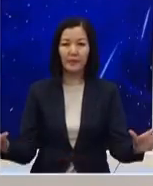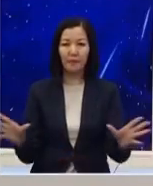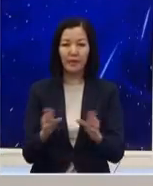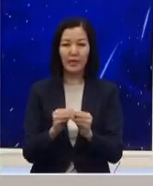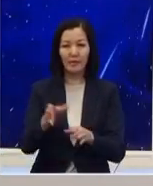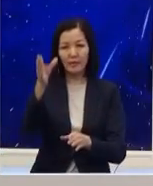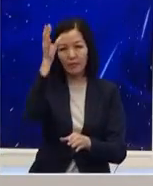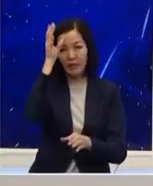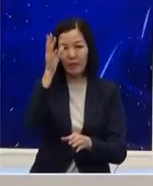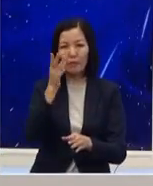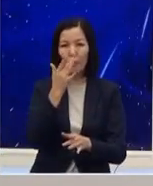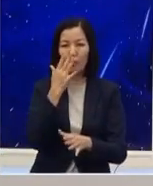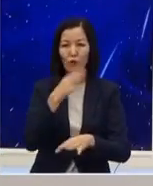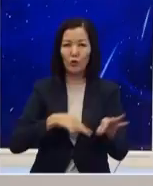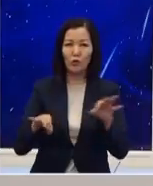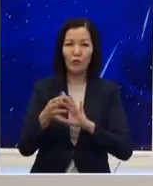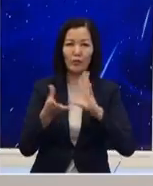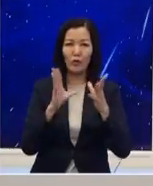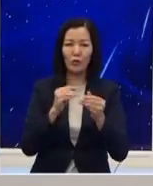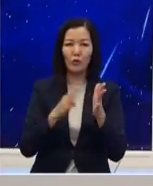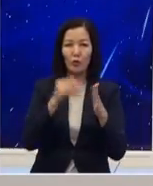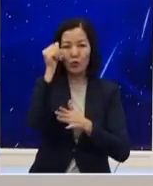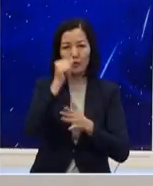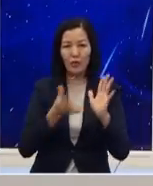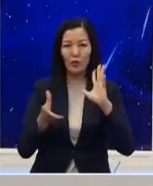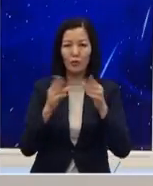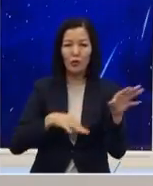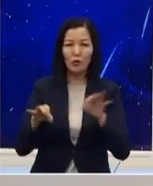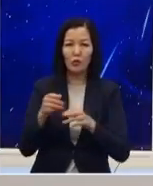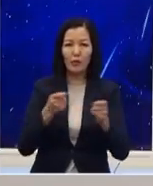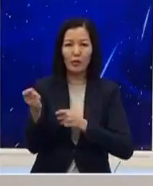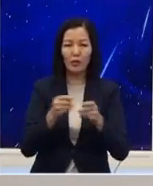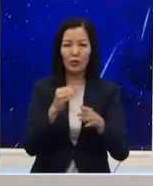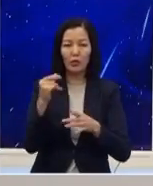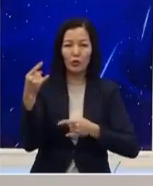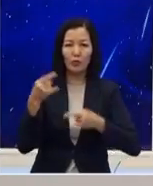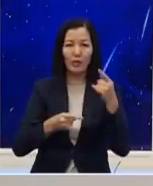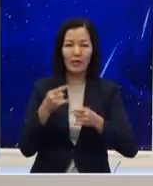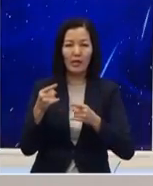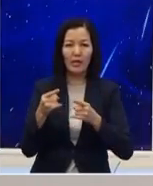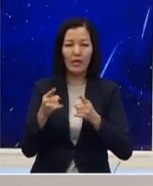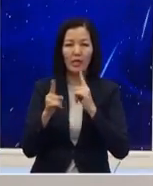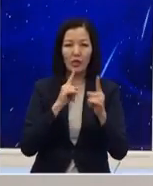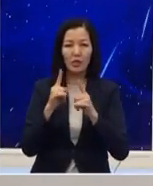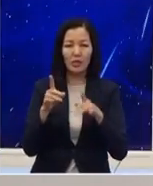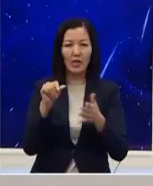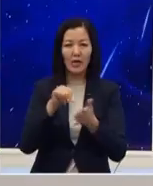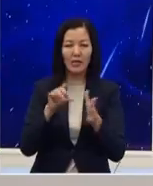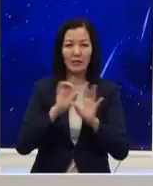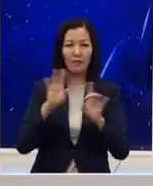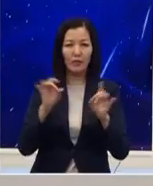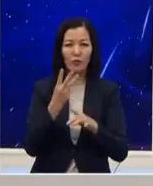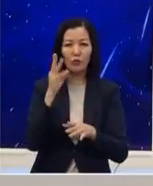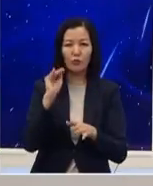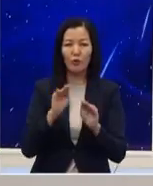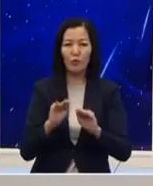Біргеміз білім. Ұлттық жобасы қорытындыланды. 9 айдың көрсеткішін жоба жетекшілері Жетісу медиа алаңында түйіндеді. Осы аралықта 3000